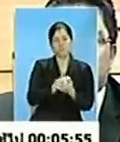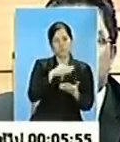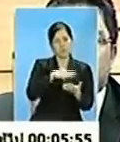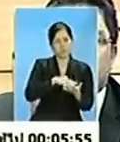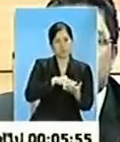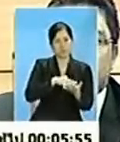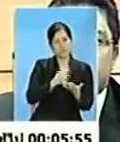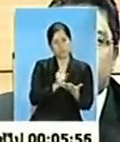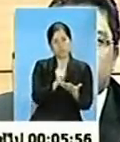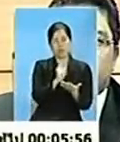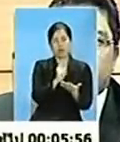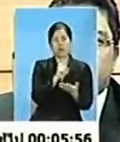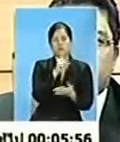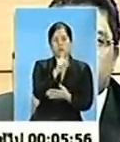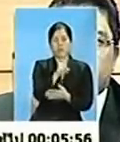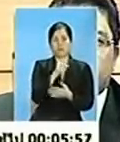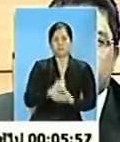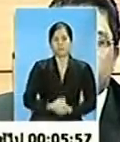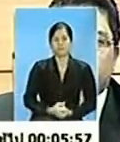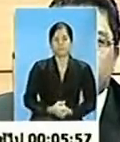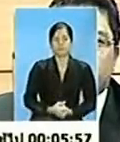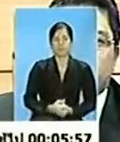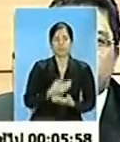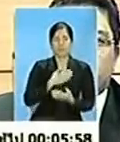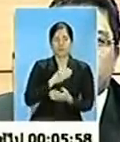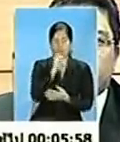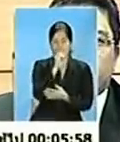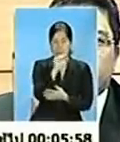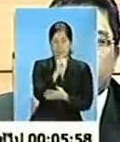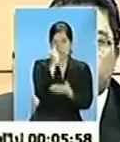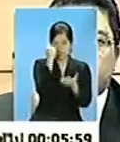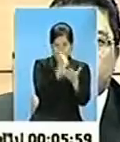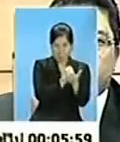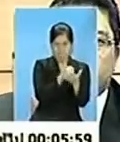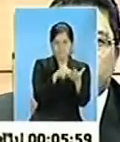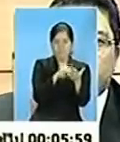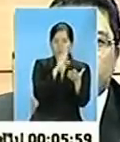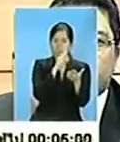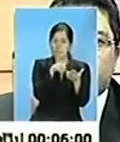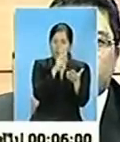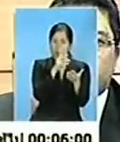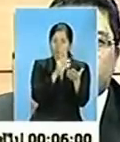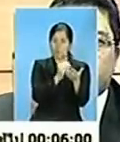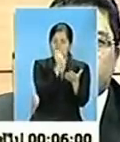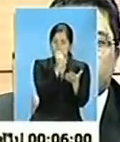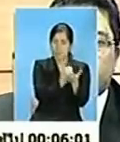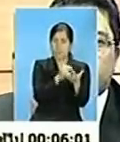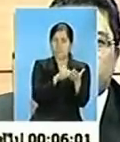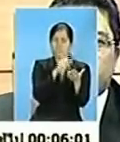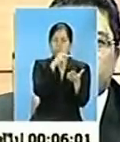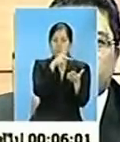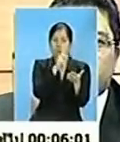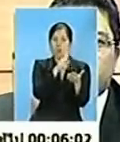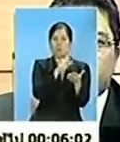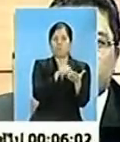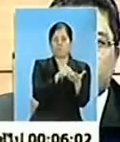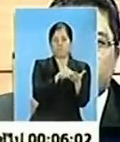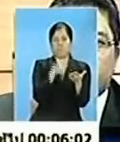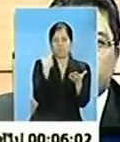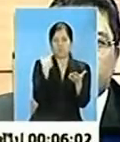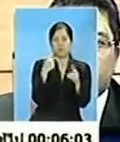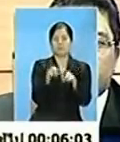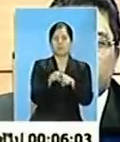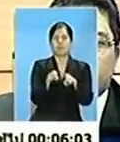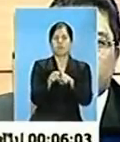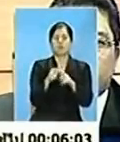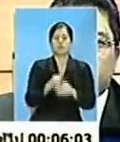ะมีเหรอครับยังไม่ได้พูดนะครับว่าตาประทับปลอมก็มีนะเพราะตามระเบียบ 777/2551 ของสำนักงานตำร